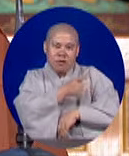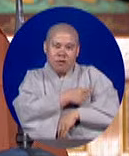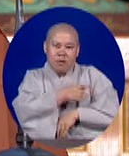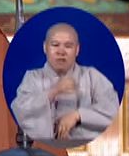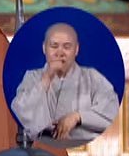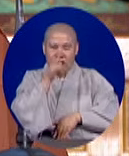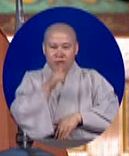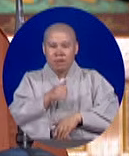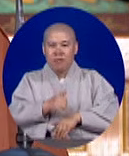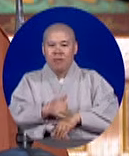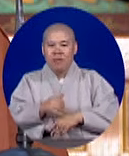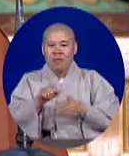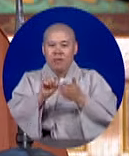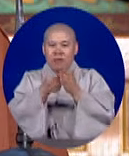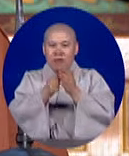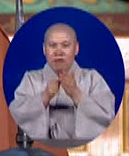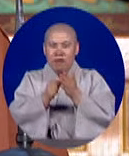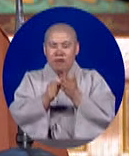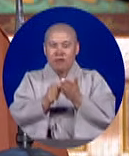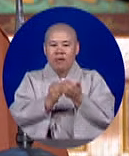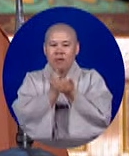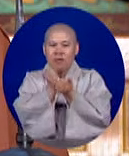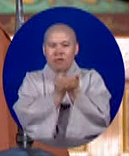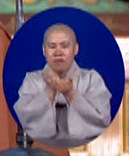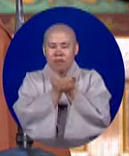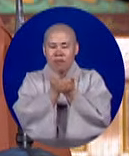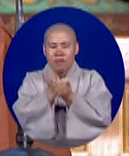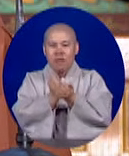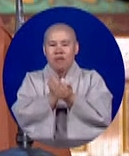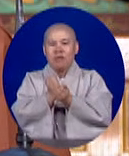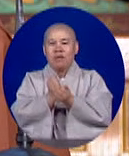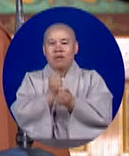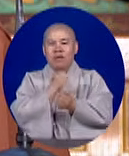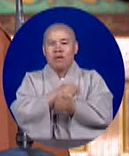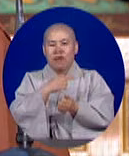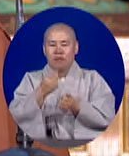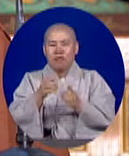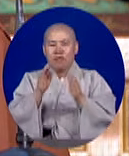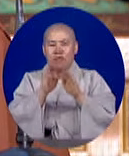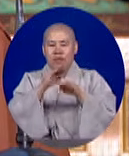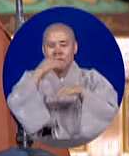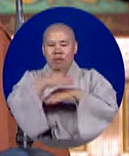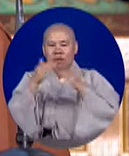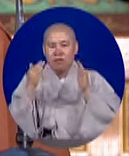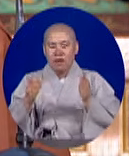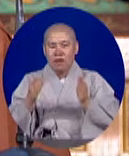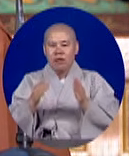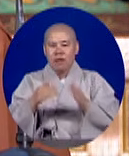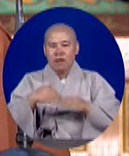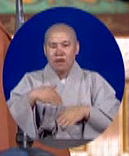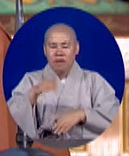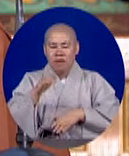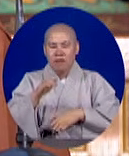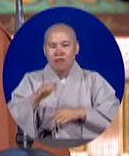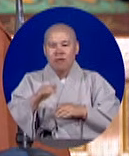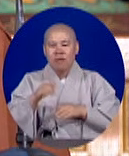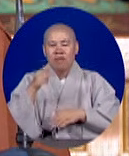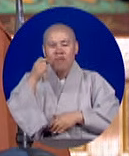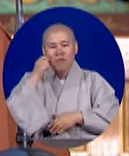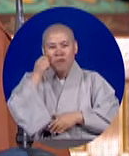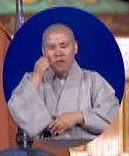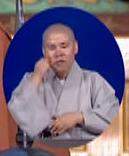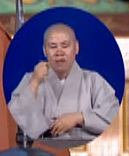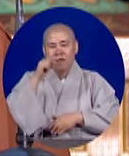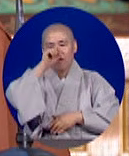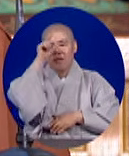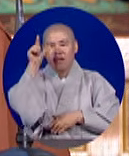열쇠 구조, 열쇠 용도 설명해 봤댔자 방에는 안 들어간 거거든요. 이게 부처님 법이에요.